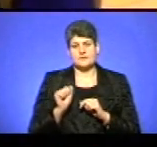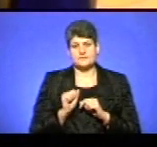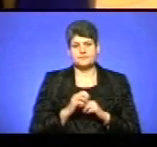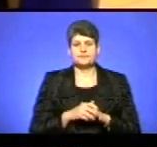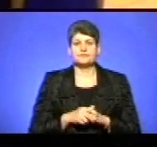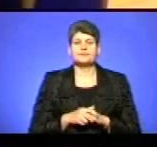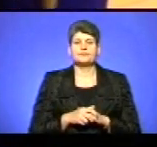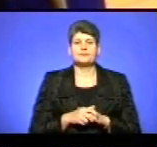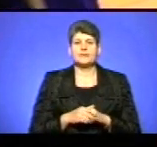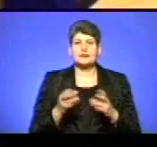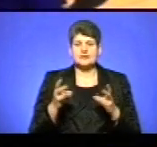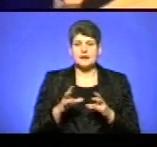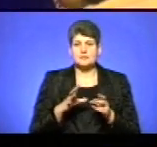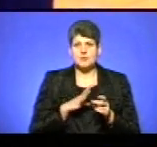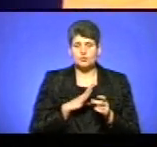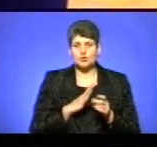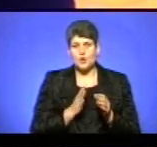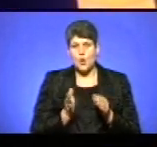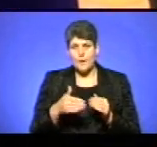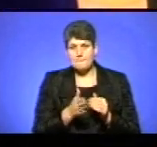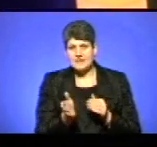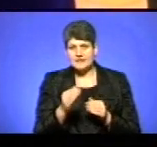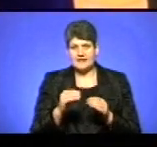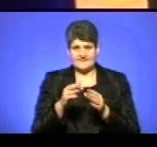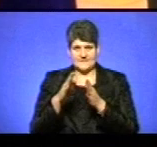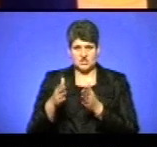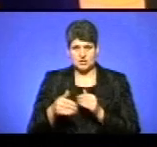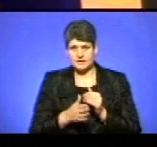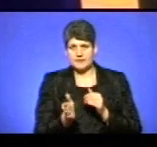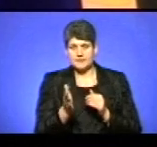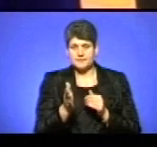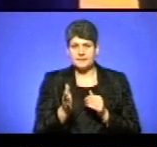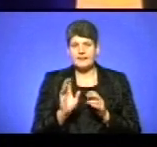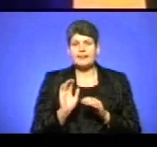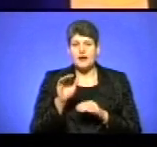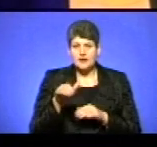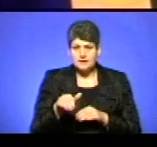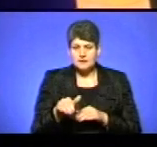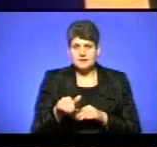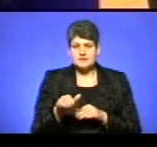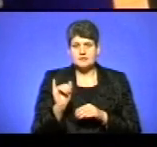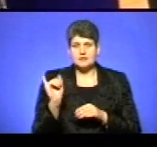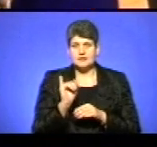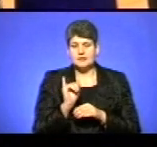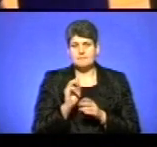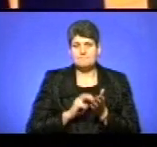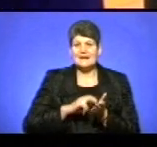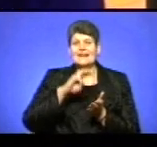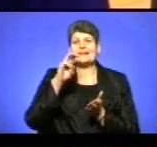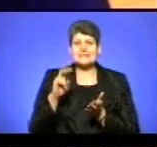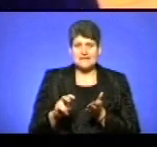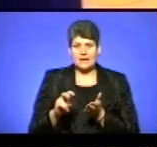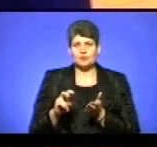Треба було обійти фішки, обійти, нахилитися і перестрибнути всі